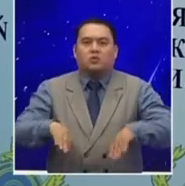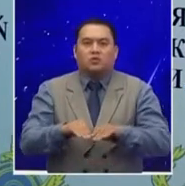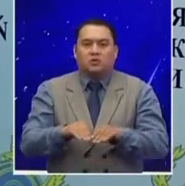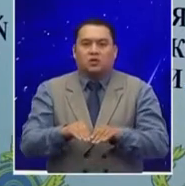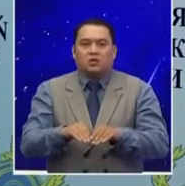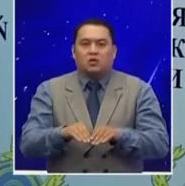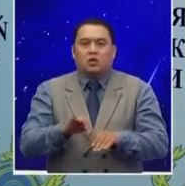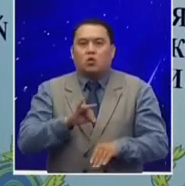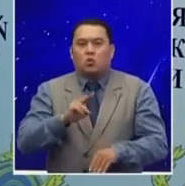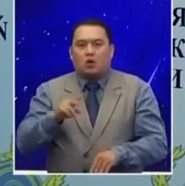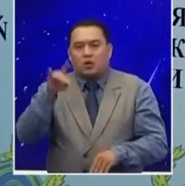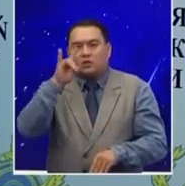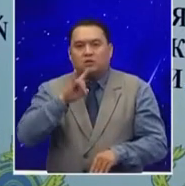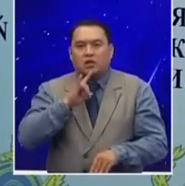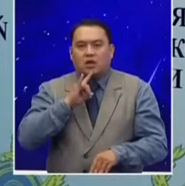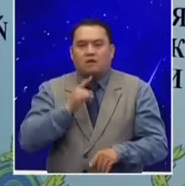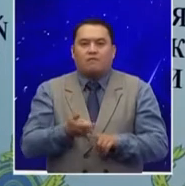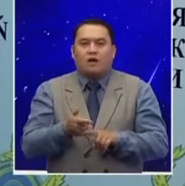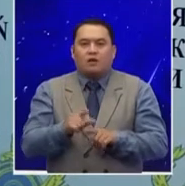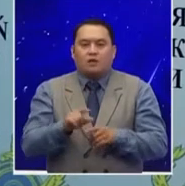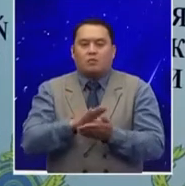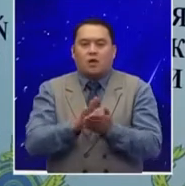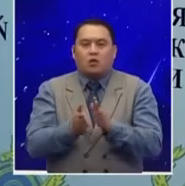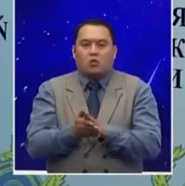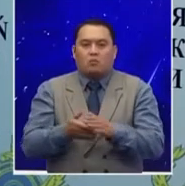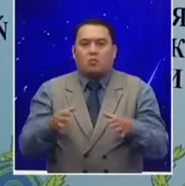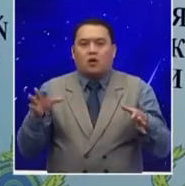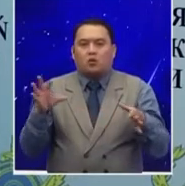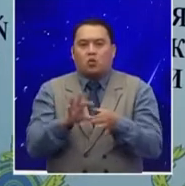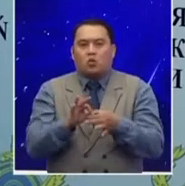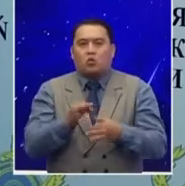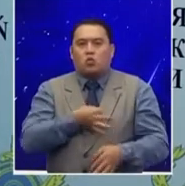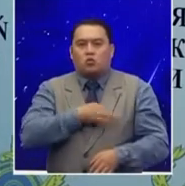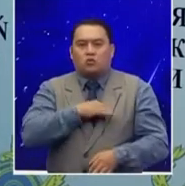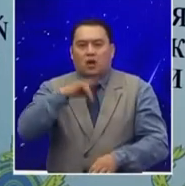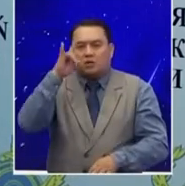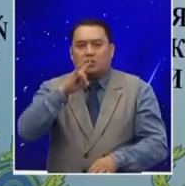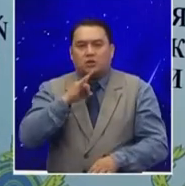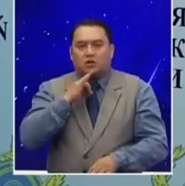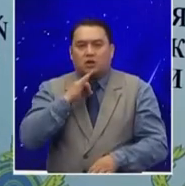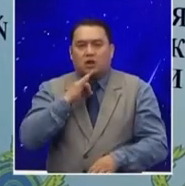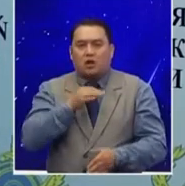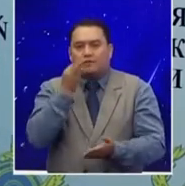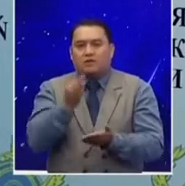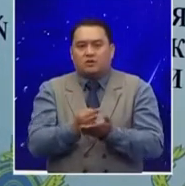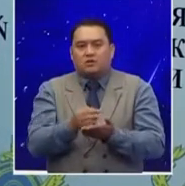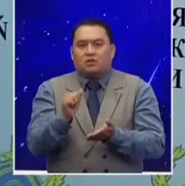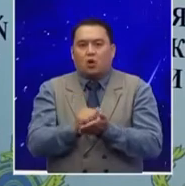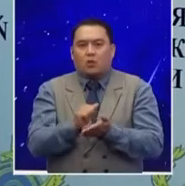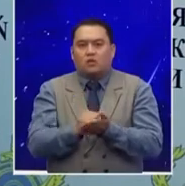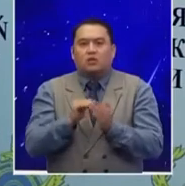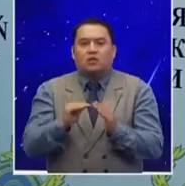Сана-Сизым на юге Казахстана. И в этот меморандум, к этому меморандуму подключается Министерство юстиции Республики Казахстан, как орган, тоже отвечающий за документирование